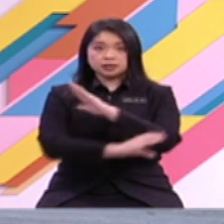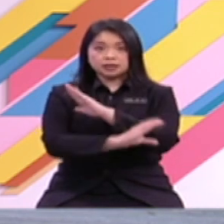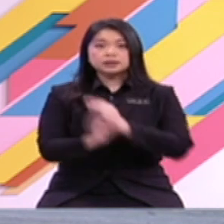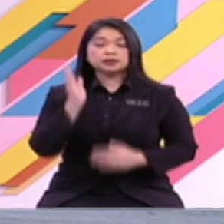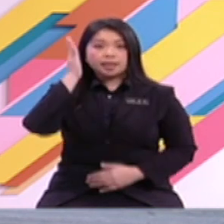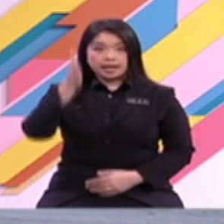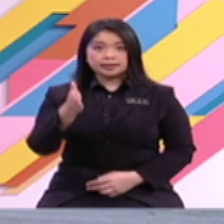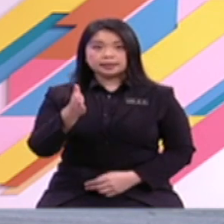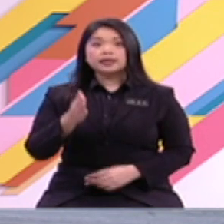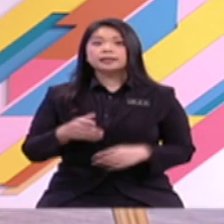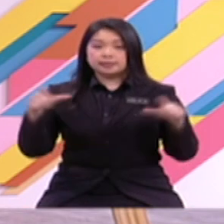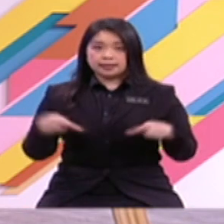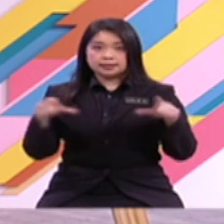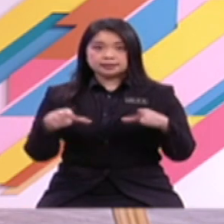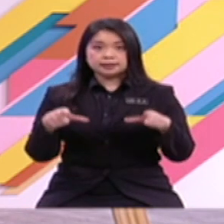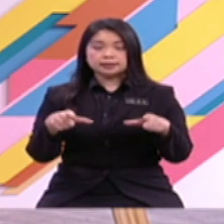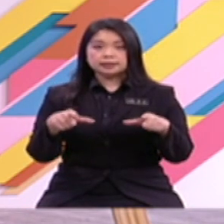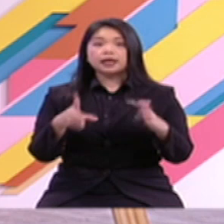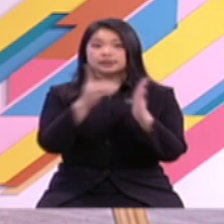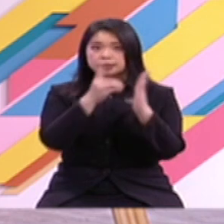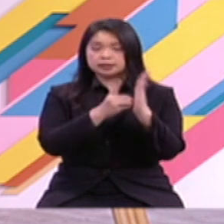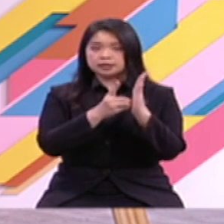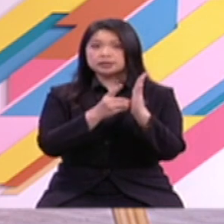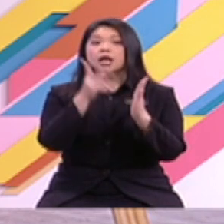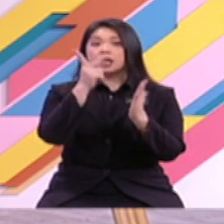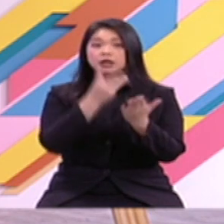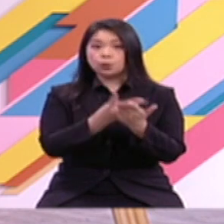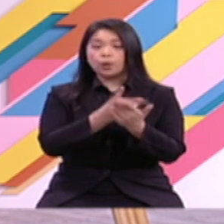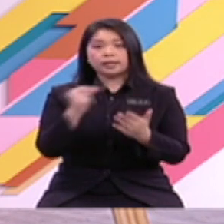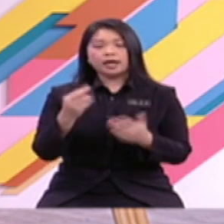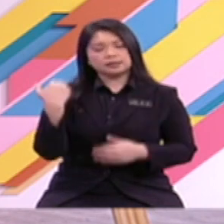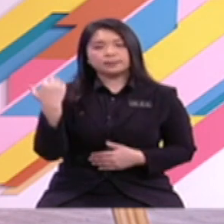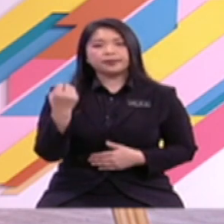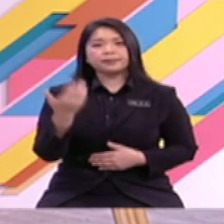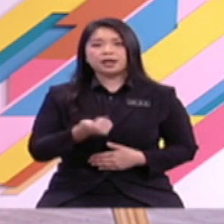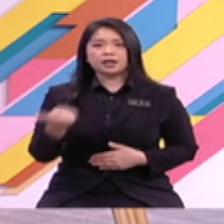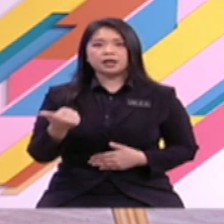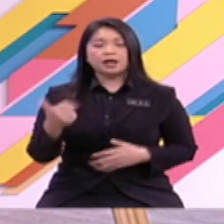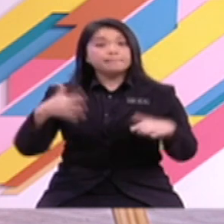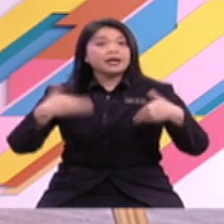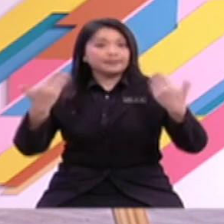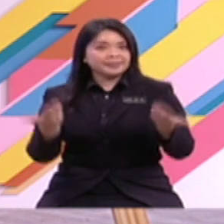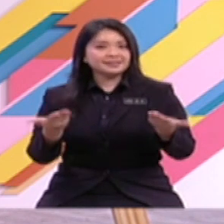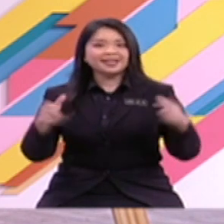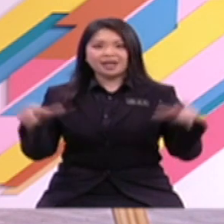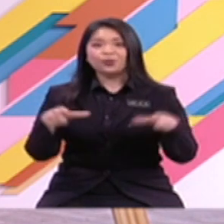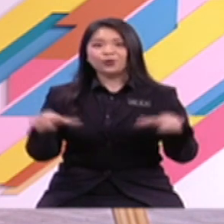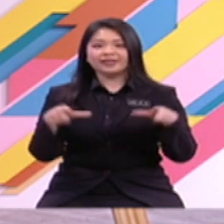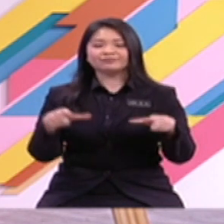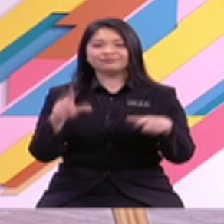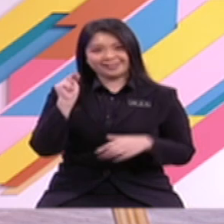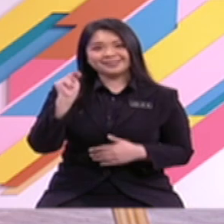akan melaksanakan amdasa keuangan ada beberapa alat telah yang kita kiteng ok macam mana dia melaksanakan